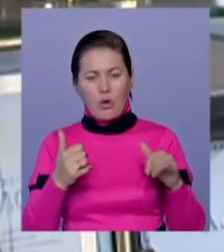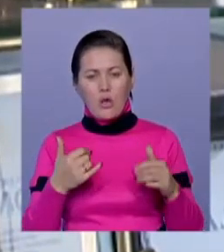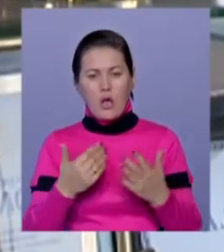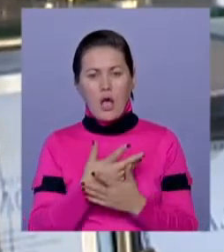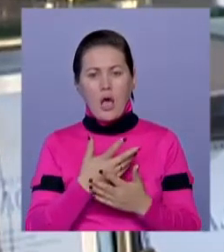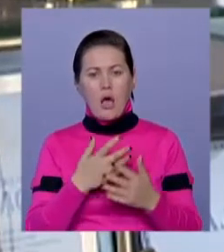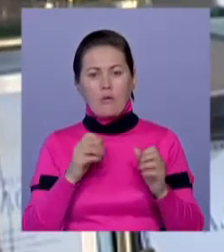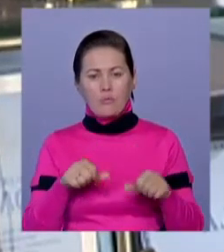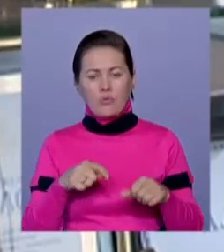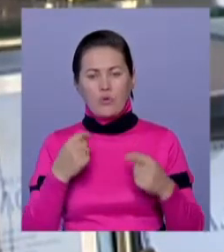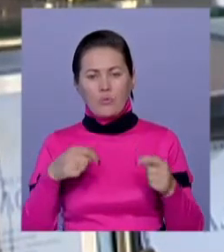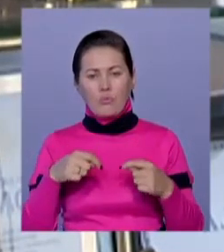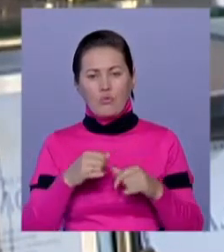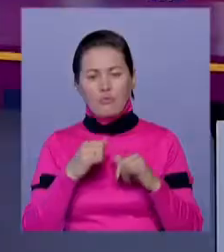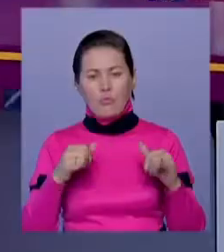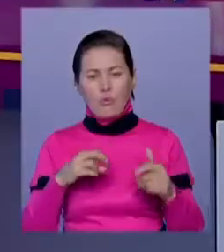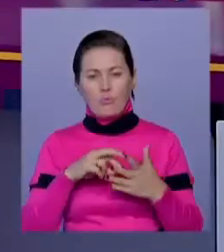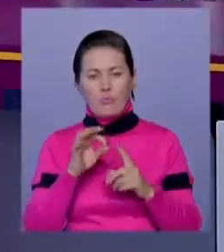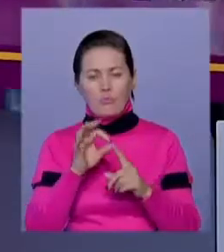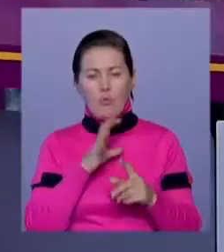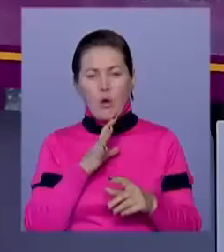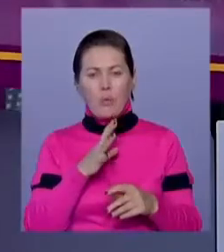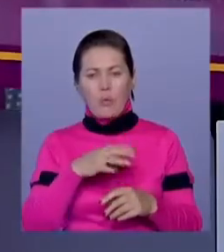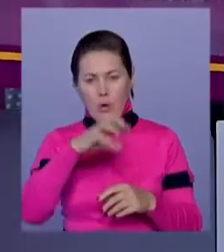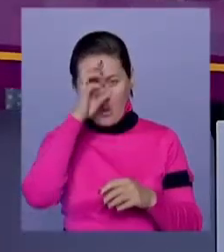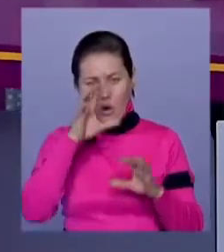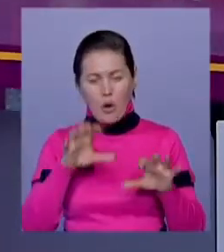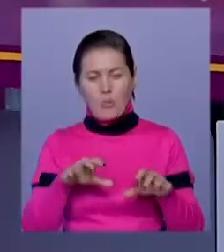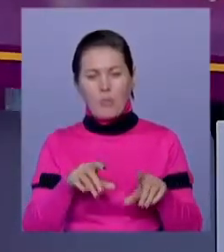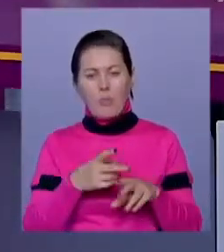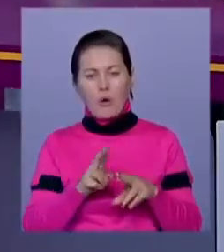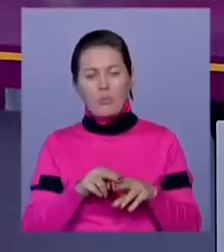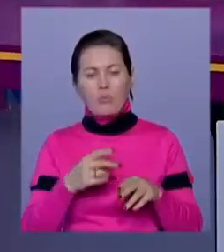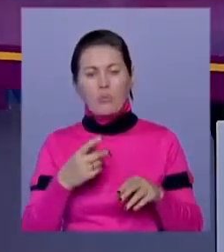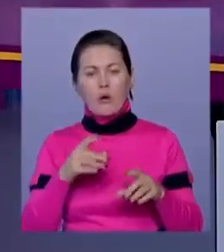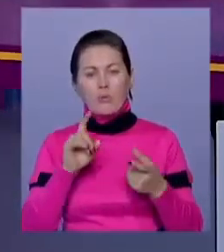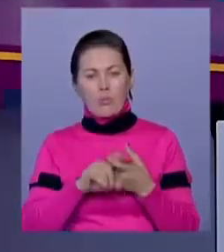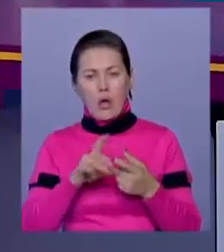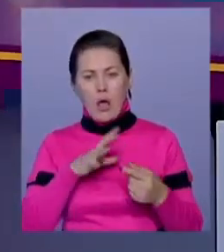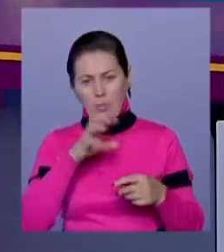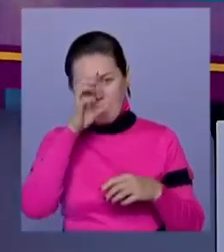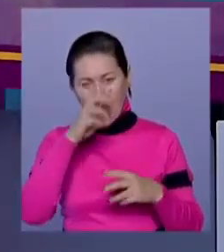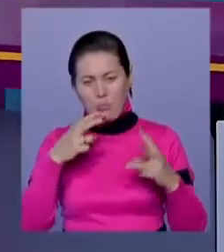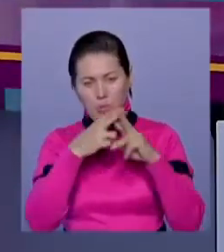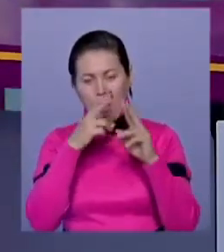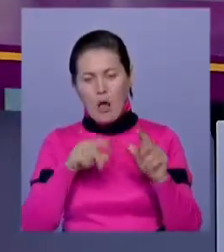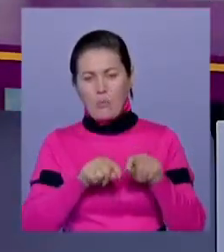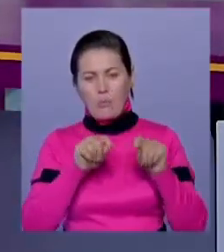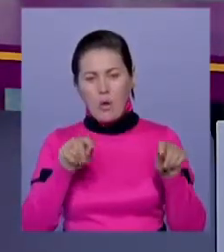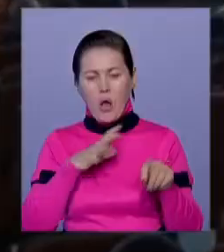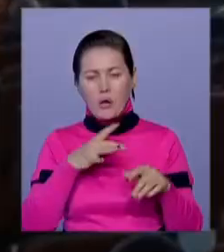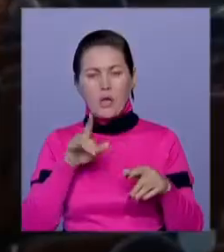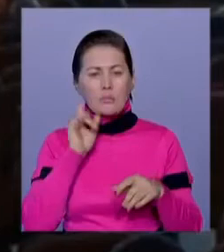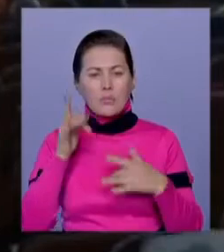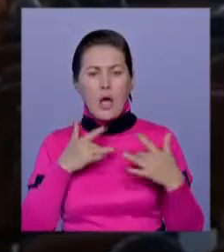нарықтарға шығуды жоспарлап отырмыз. Елордада тұңғыш президент күні мерекесін тойлау басталып кетті. Жастар